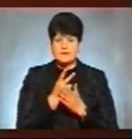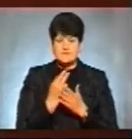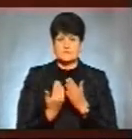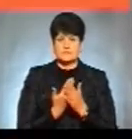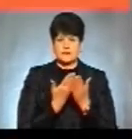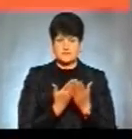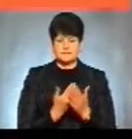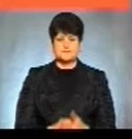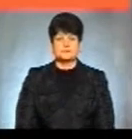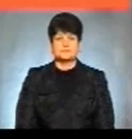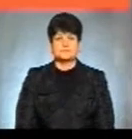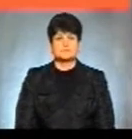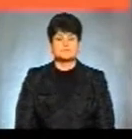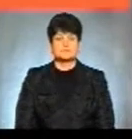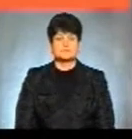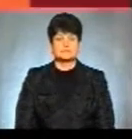випуску.